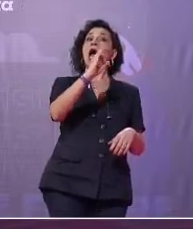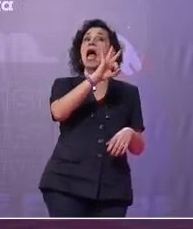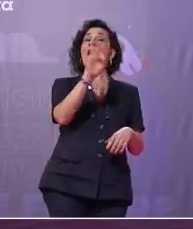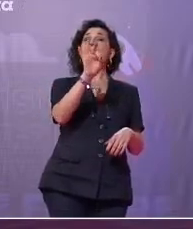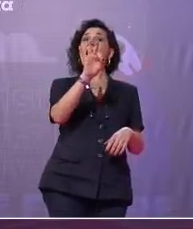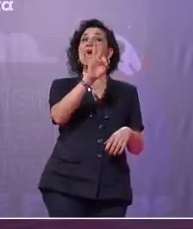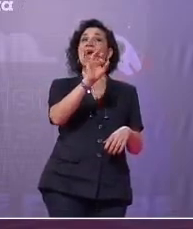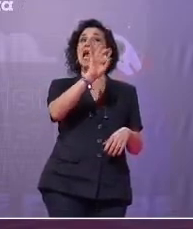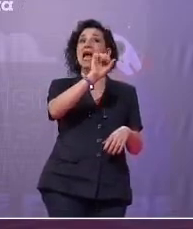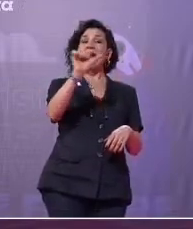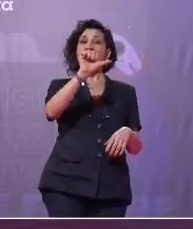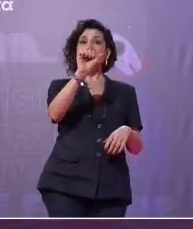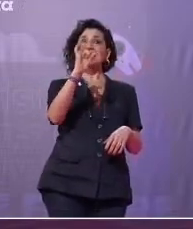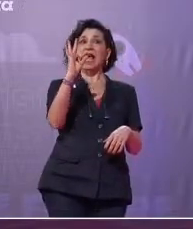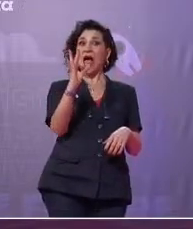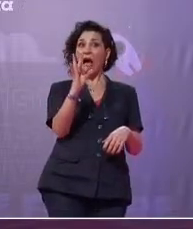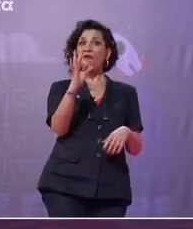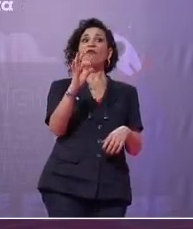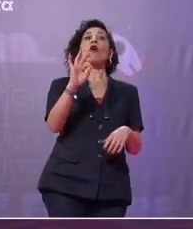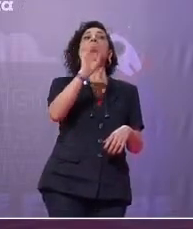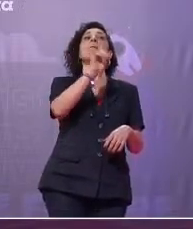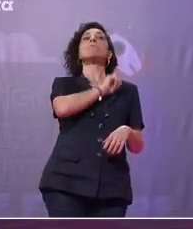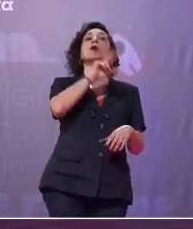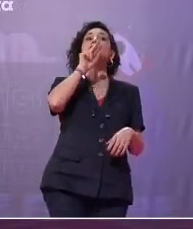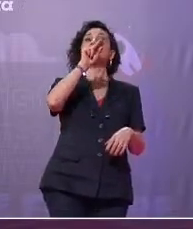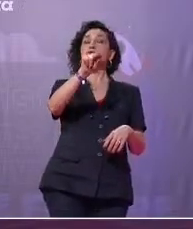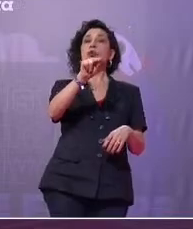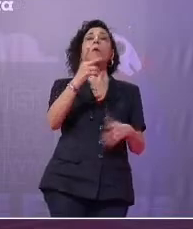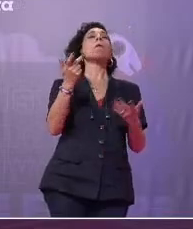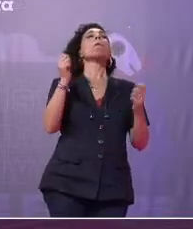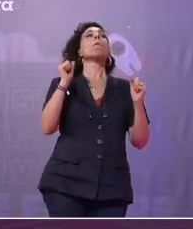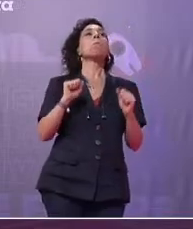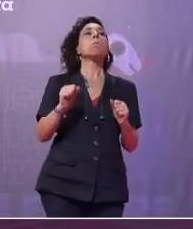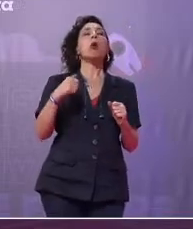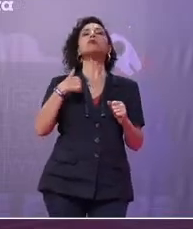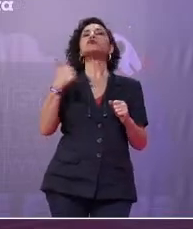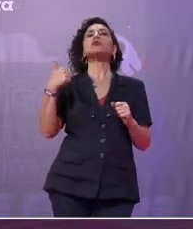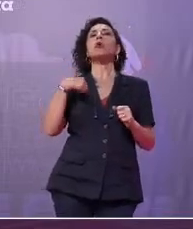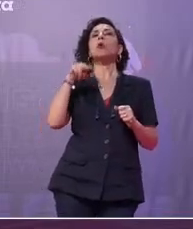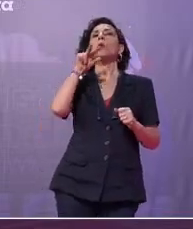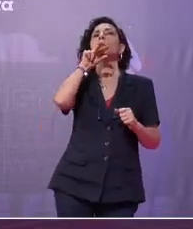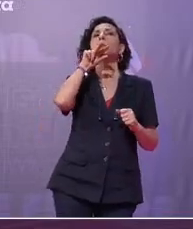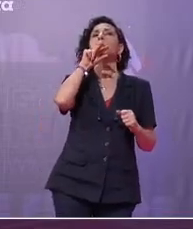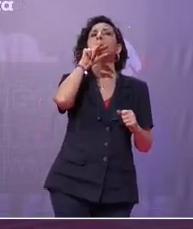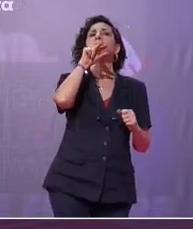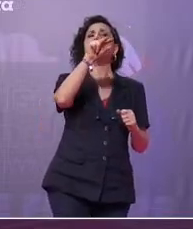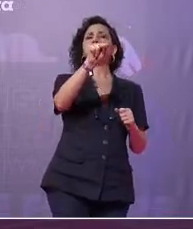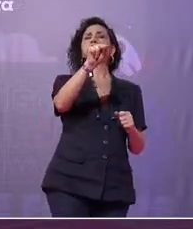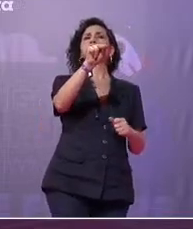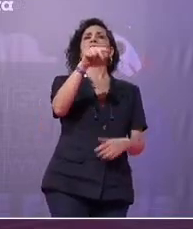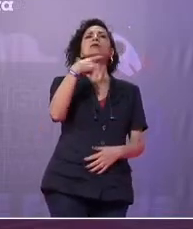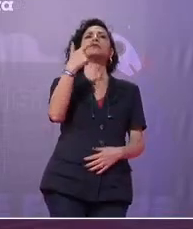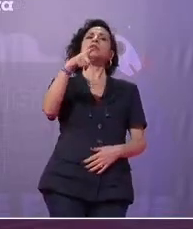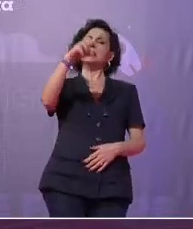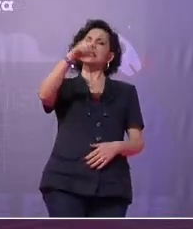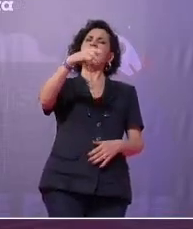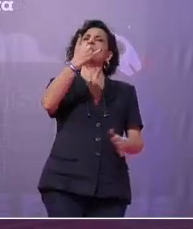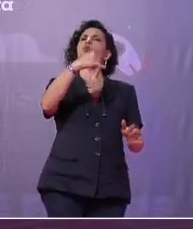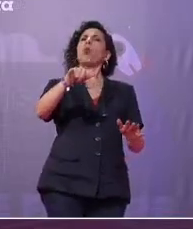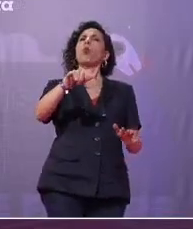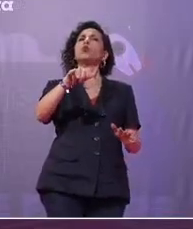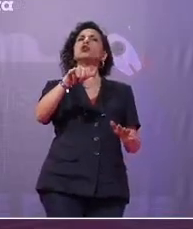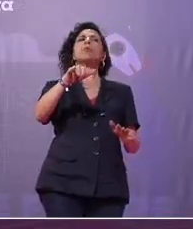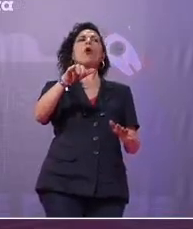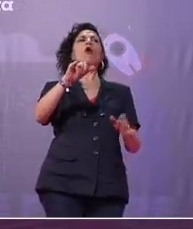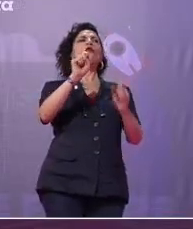che ho l'esigenza di scaricare un video e gli dirò Scaricami l'ultimo video del vmf e lo farà in totale autonomia un altro